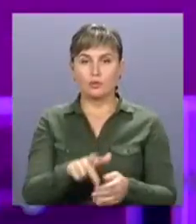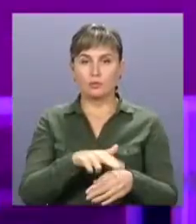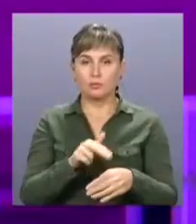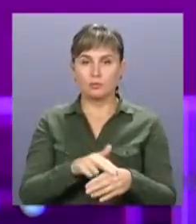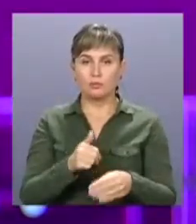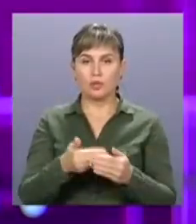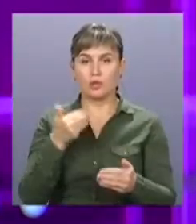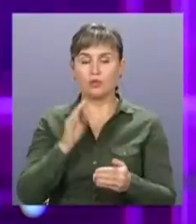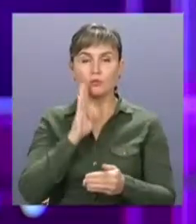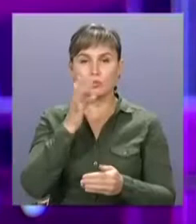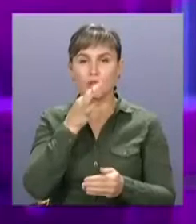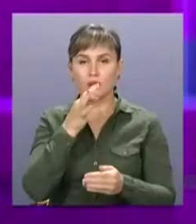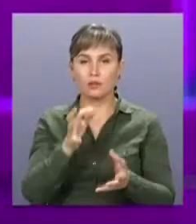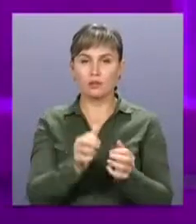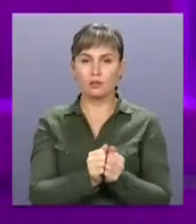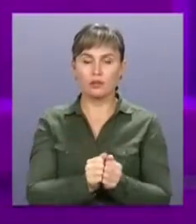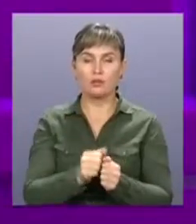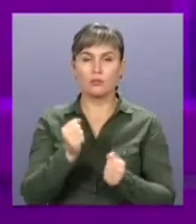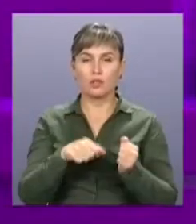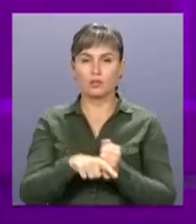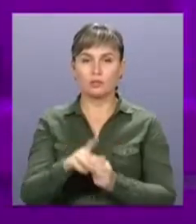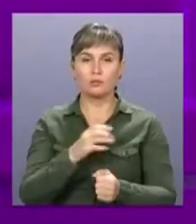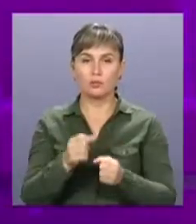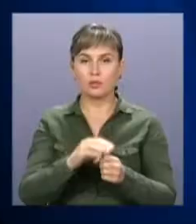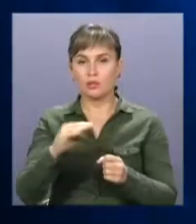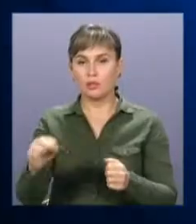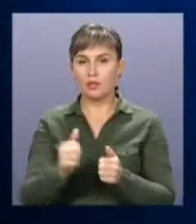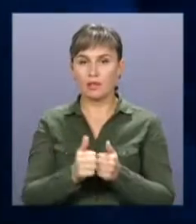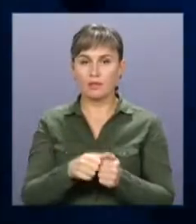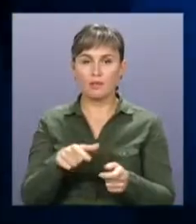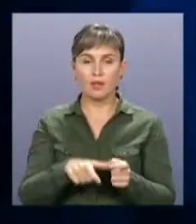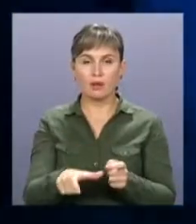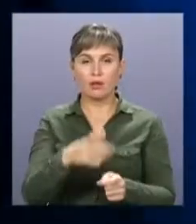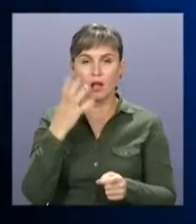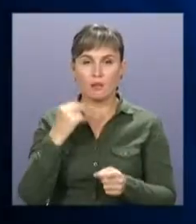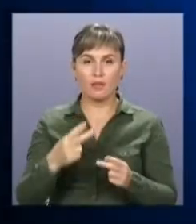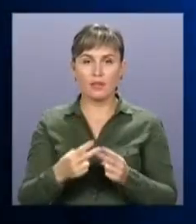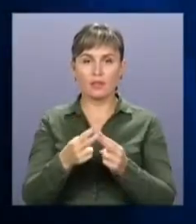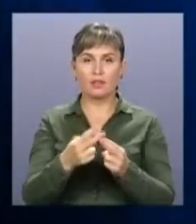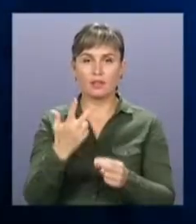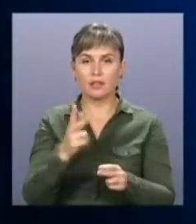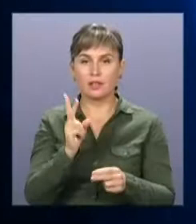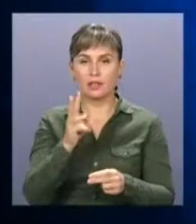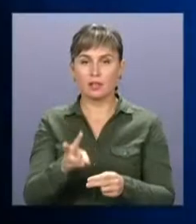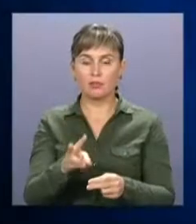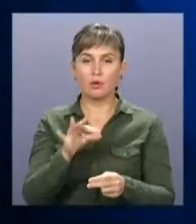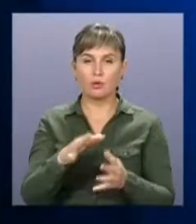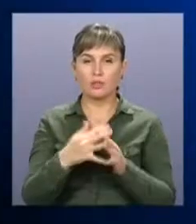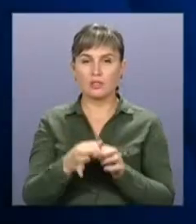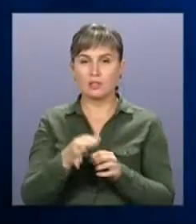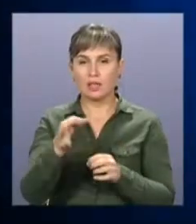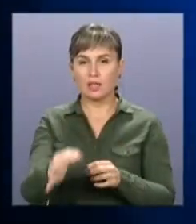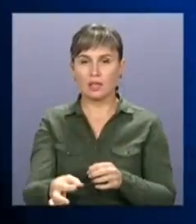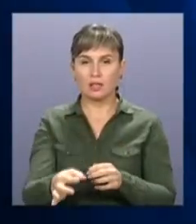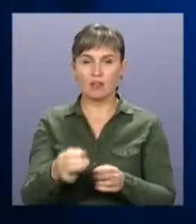обнаружил ранним утром. Большегрузная машина была припаркована на обочине автодороги Алматы-Астана в 3 километрах от села